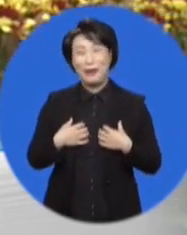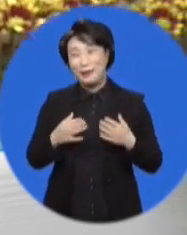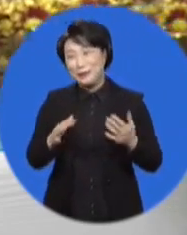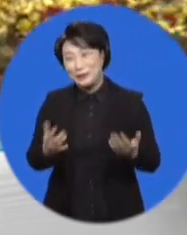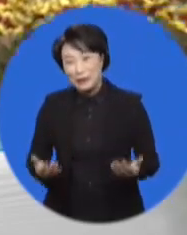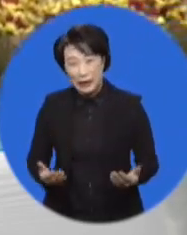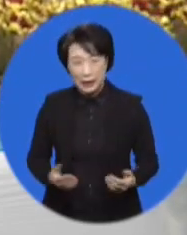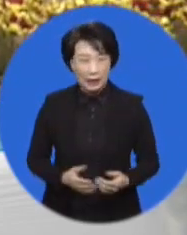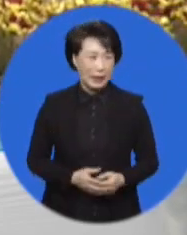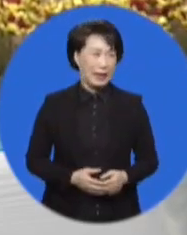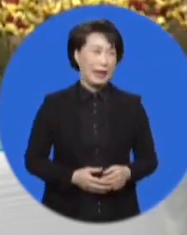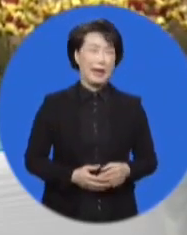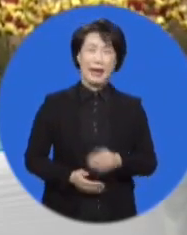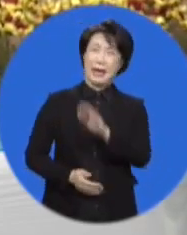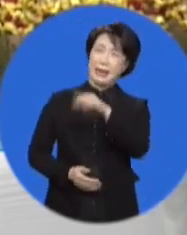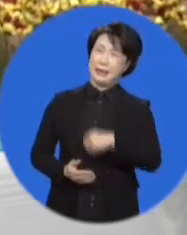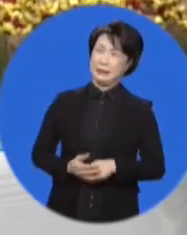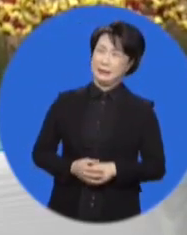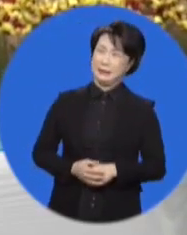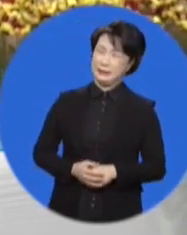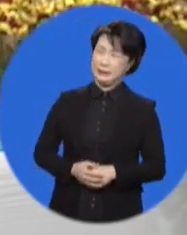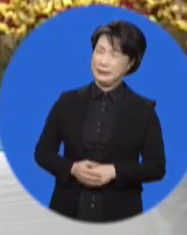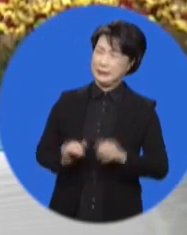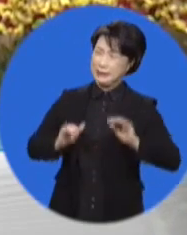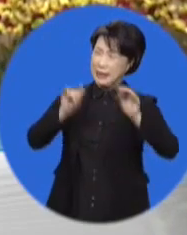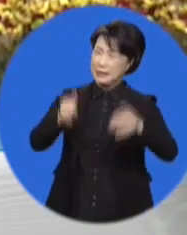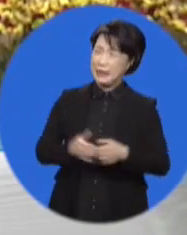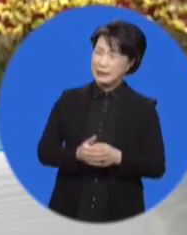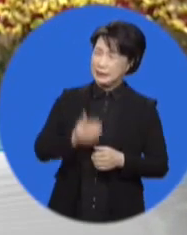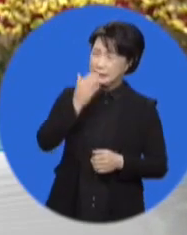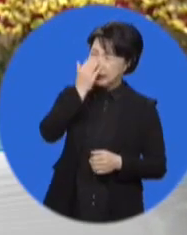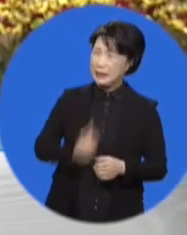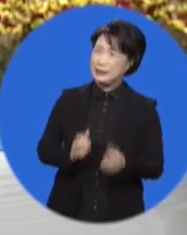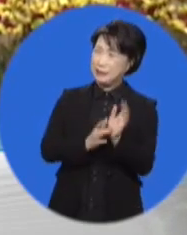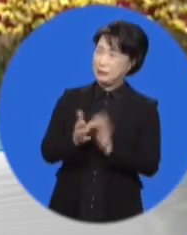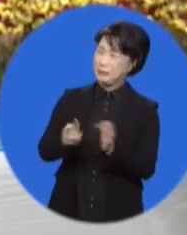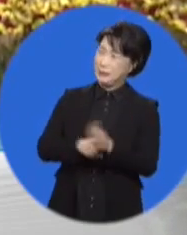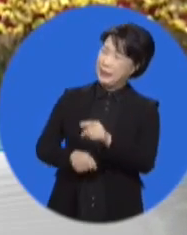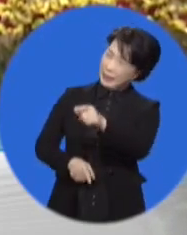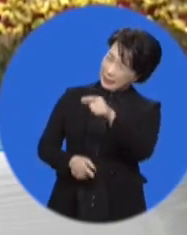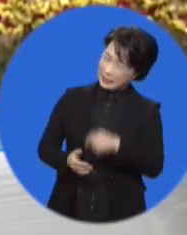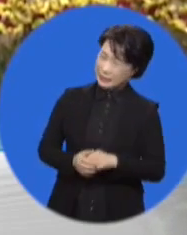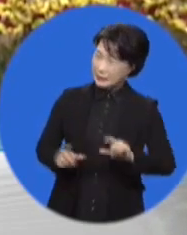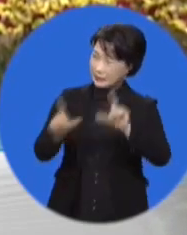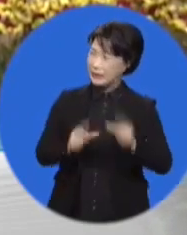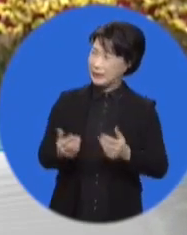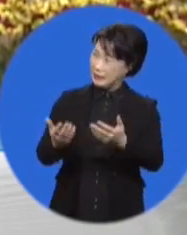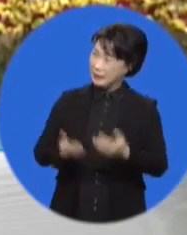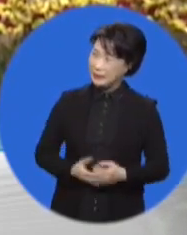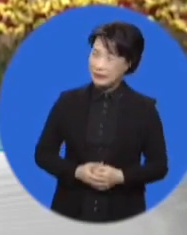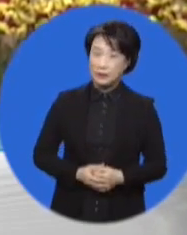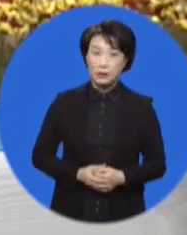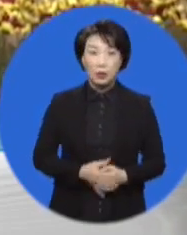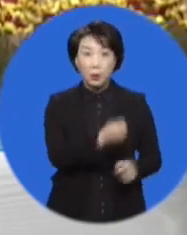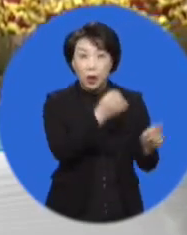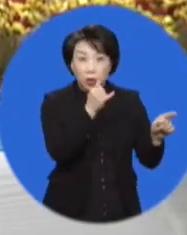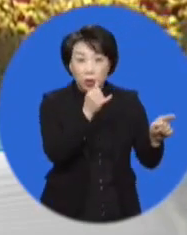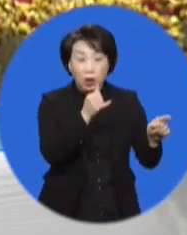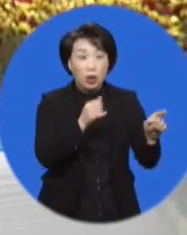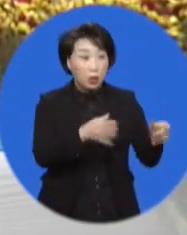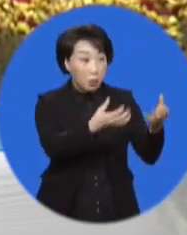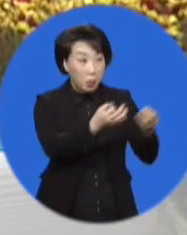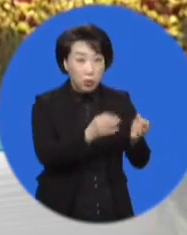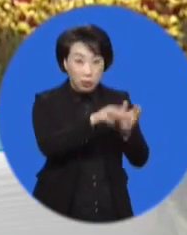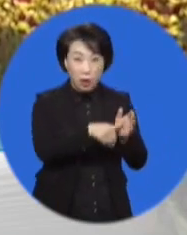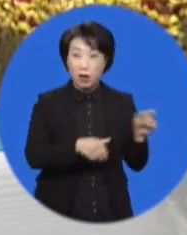어떻게 세상을 그 따분하게 그 예수 믿는 사람들 그렇게 살아? 그 사람들이 볼